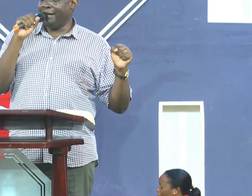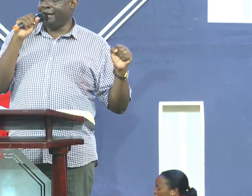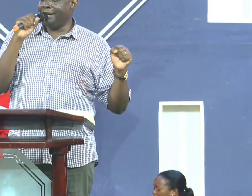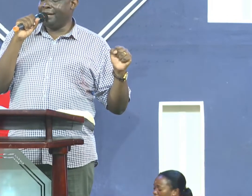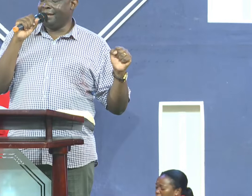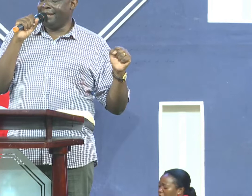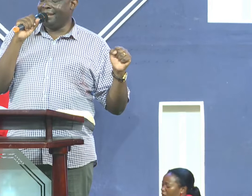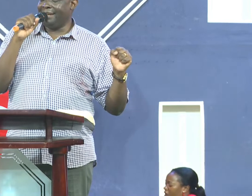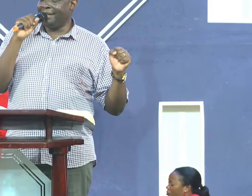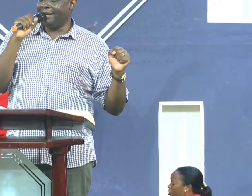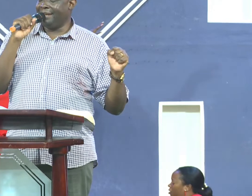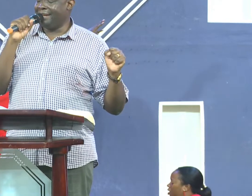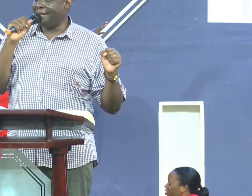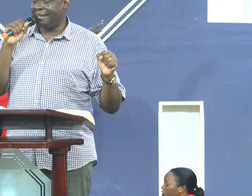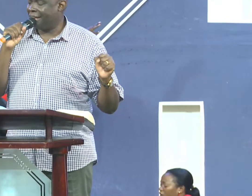fe